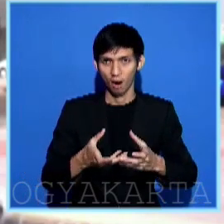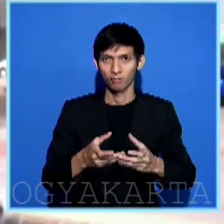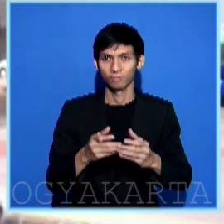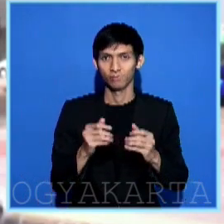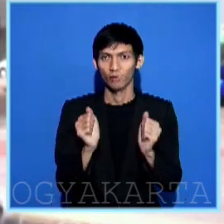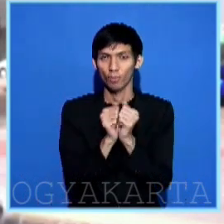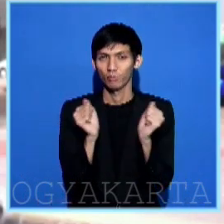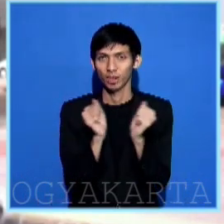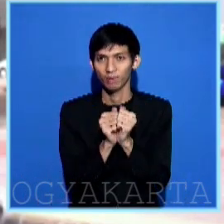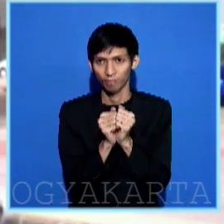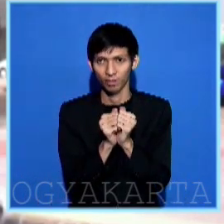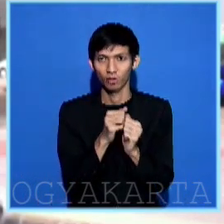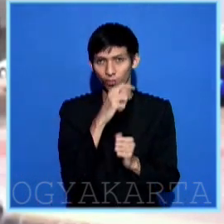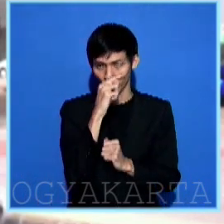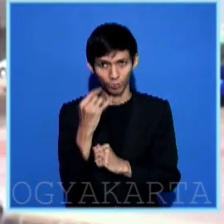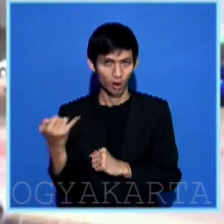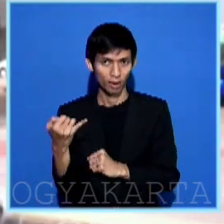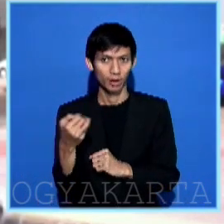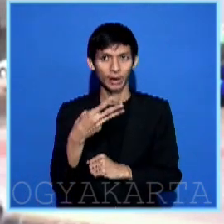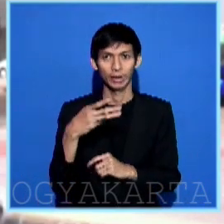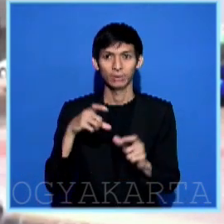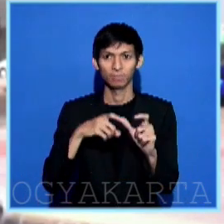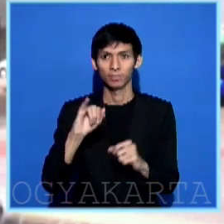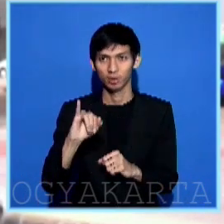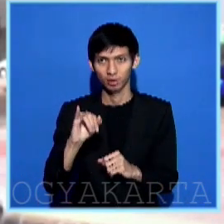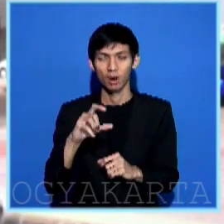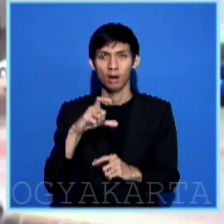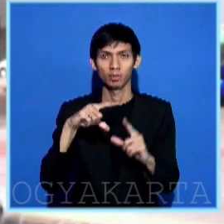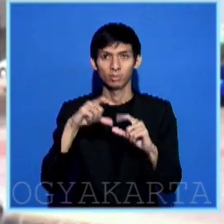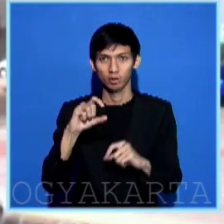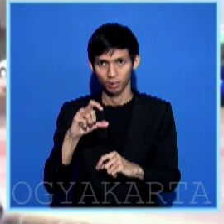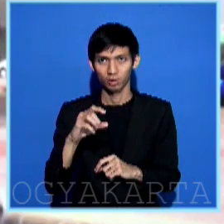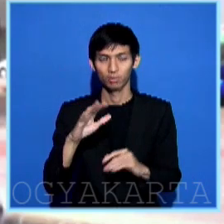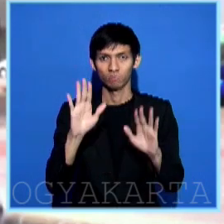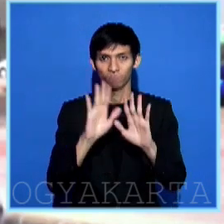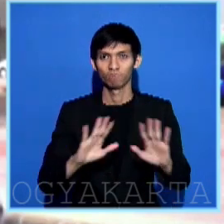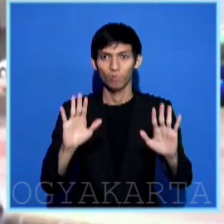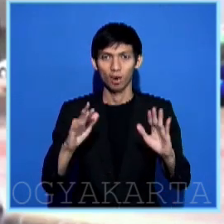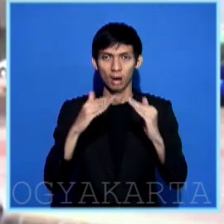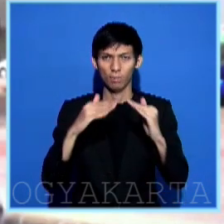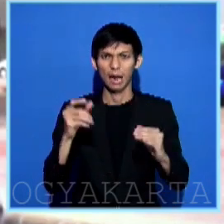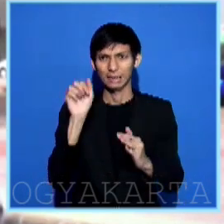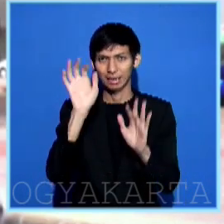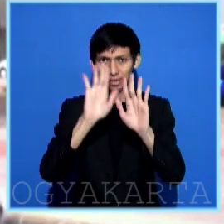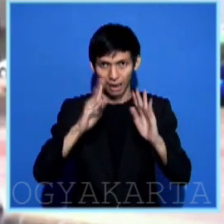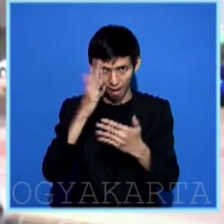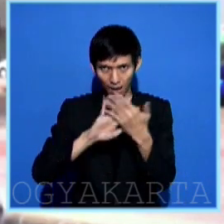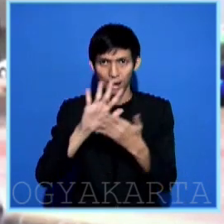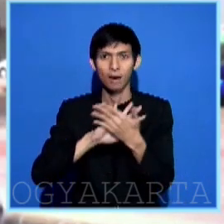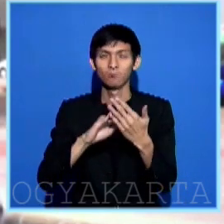mengurangi emisi gas rumah kaca dan mencapai batas peningkatan suhubumi di bawah 1,5 derajat